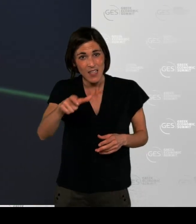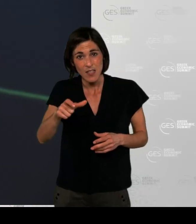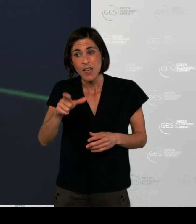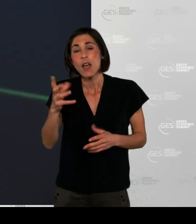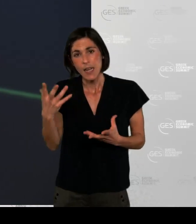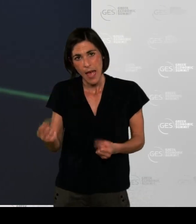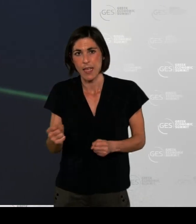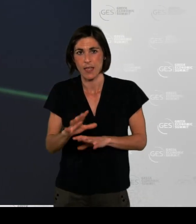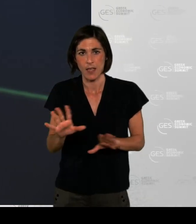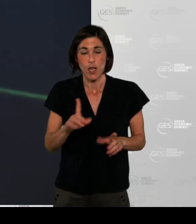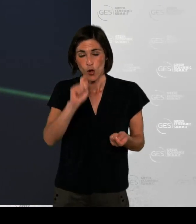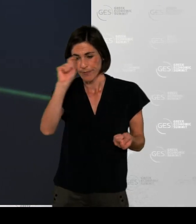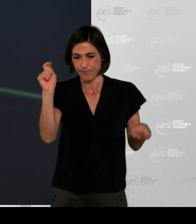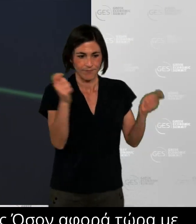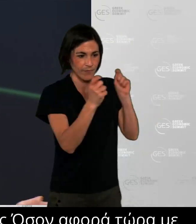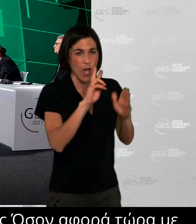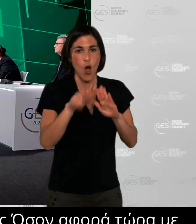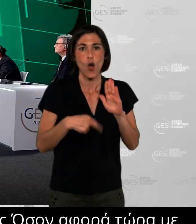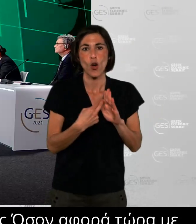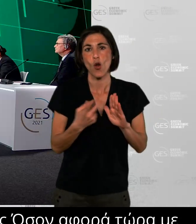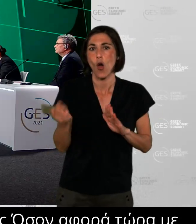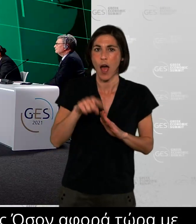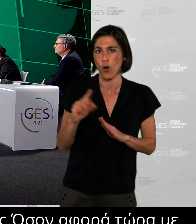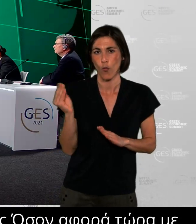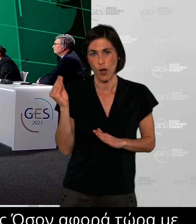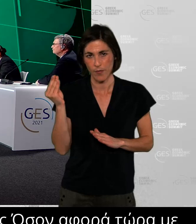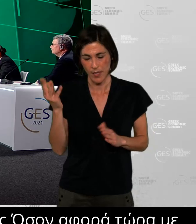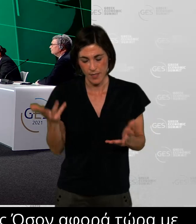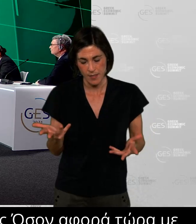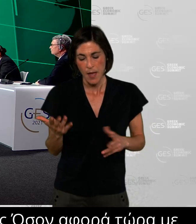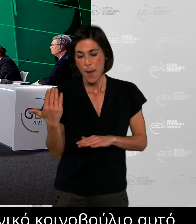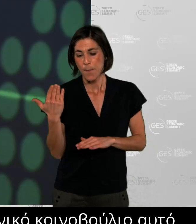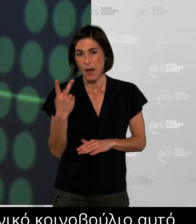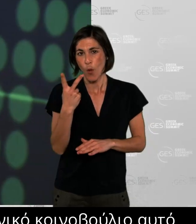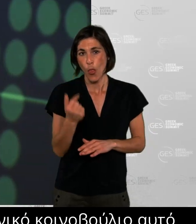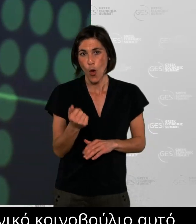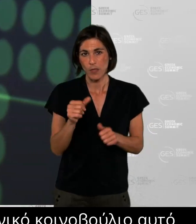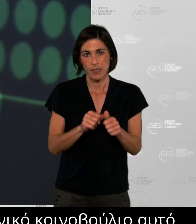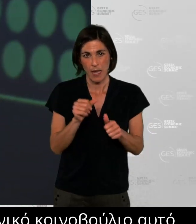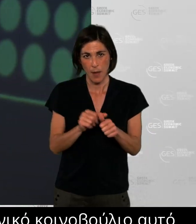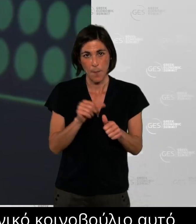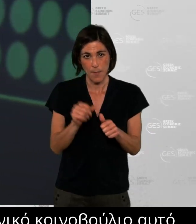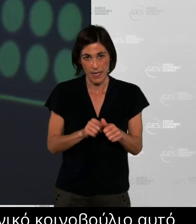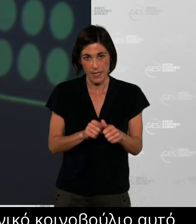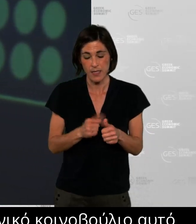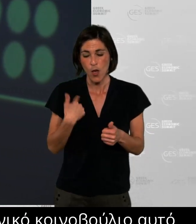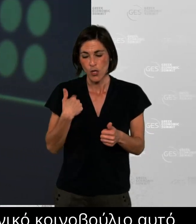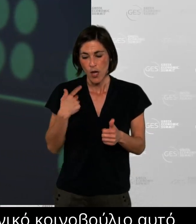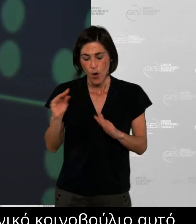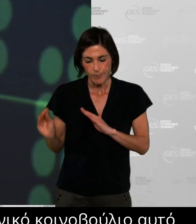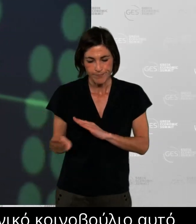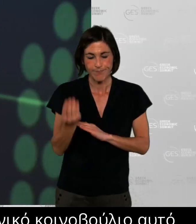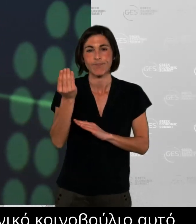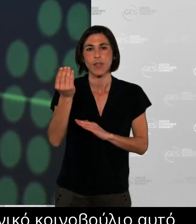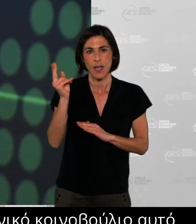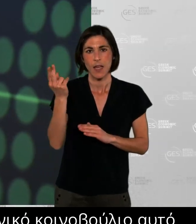καπέλο του Βουλευτή Επικρατείας στο Ελληνικό Κοινοβούλιο, αυτό που έκανα πριν από 2,5-3 μήνες, όταν εκλέχθηκα από τους